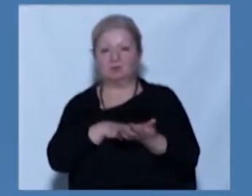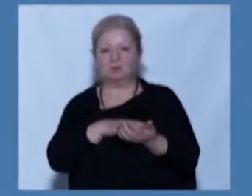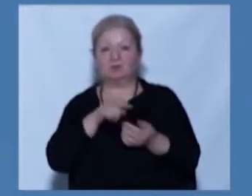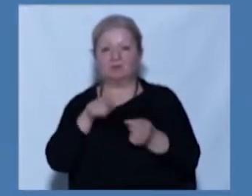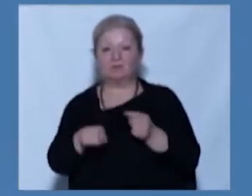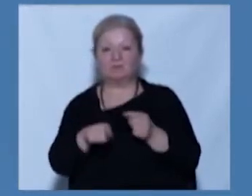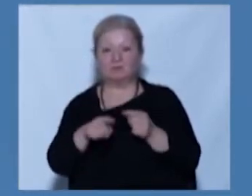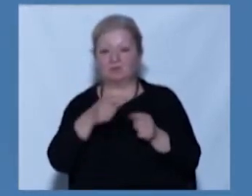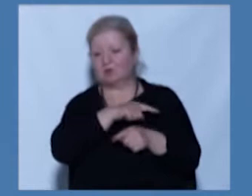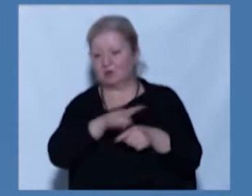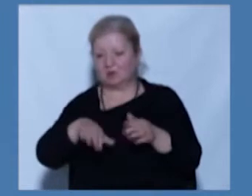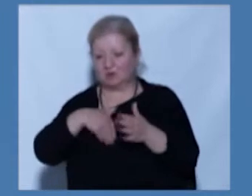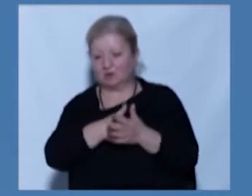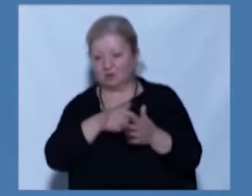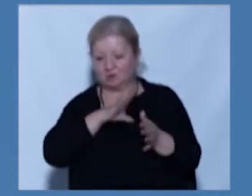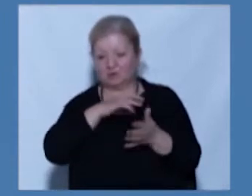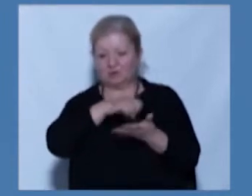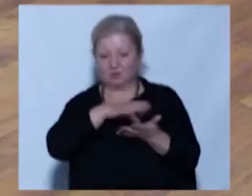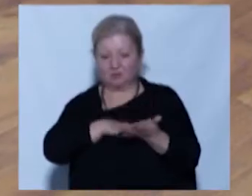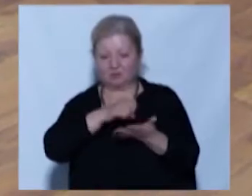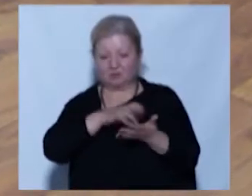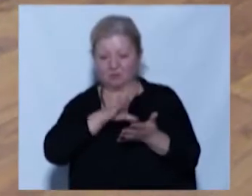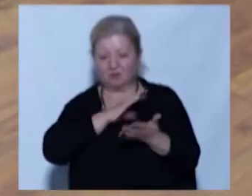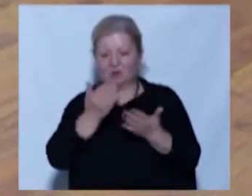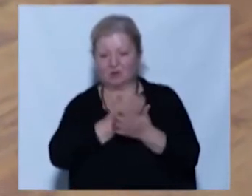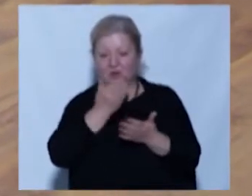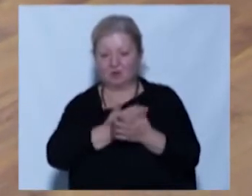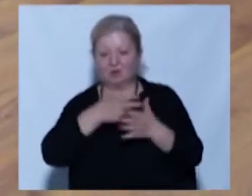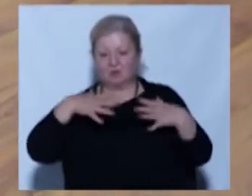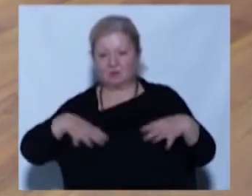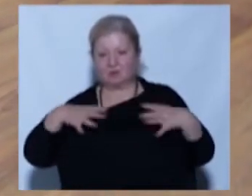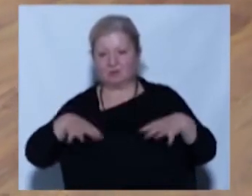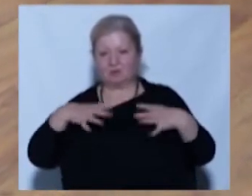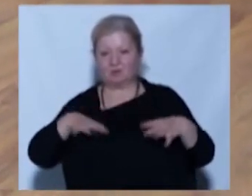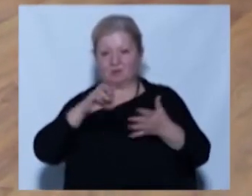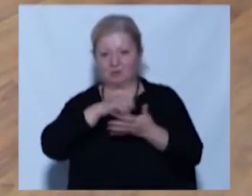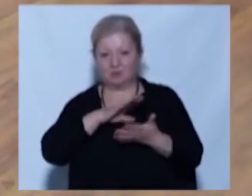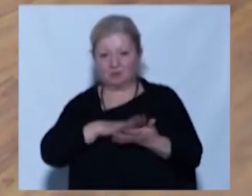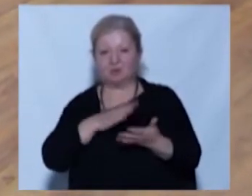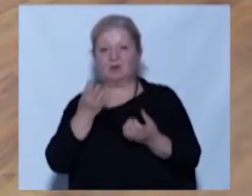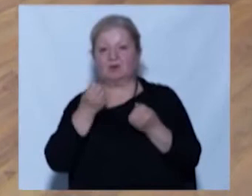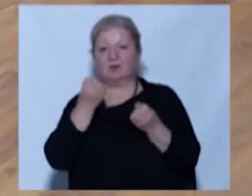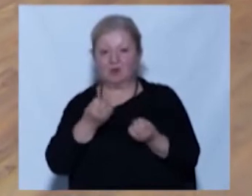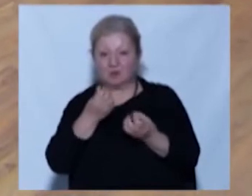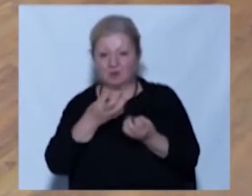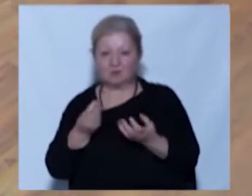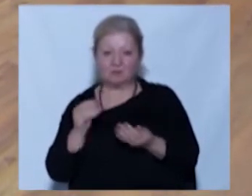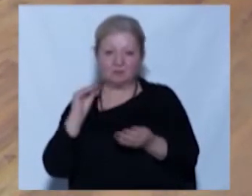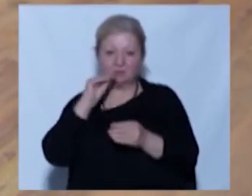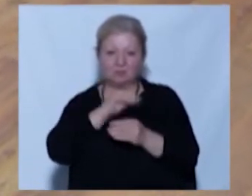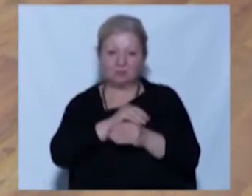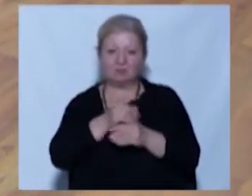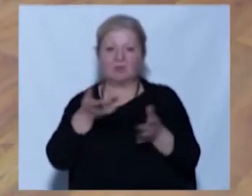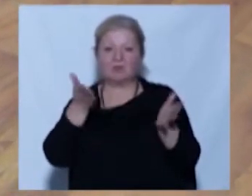აღწერს სიტუაციას. ვინაიდან აქამდე უკვე აღწერილი იყო ქართლის ამბები და მის აღწერილს სეხნია